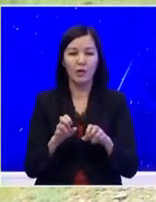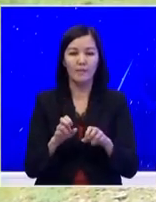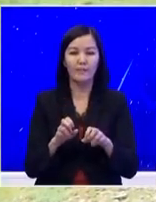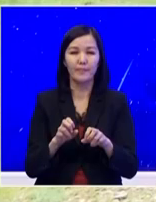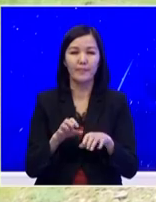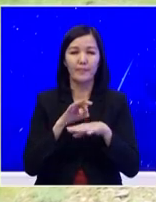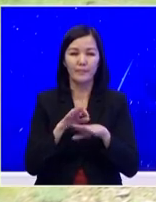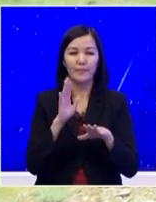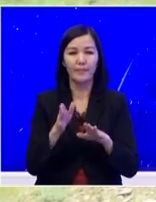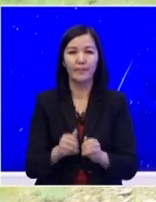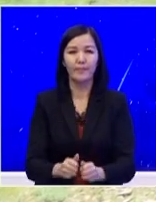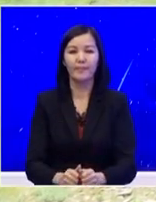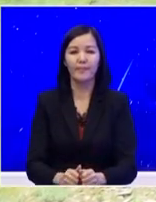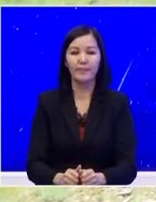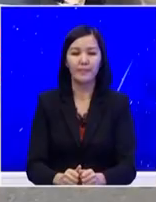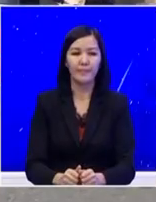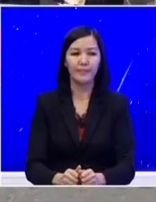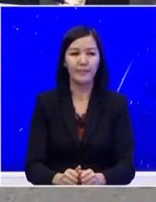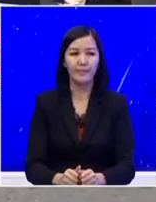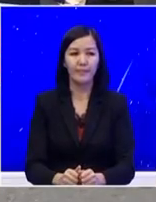с помощью пирометра.